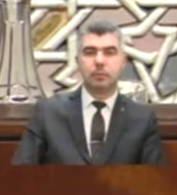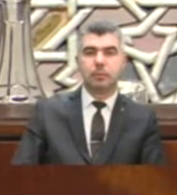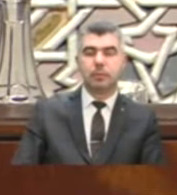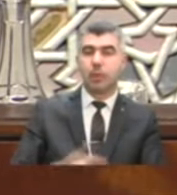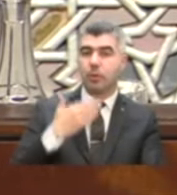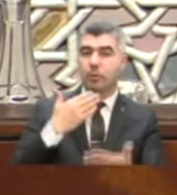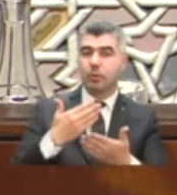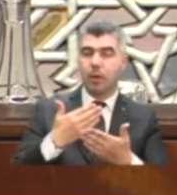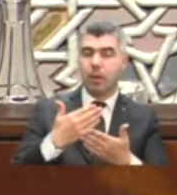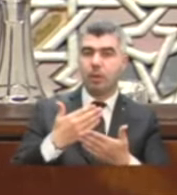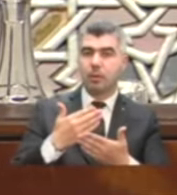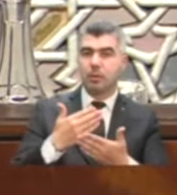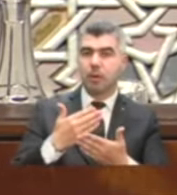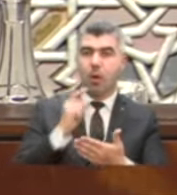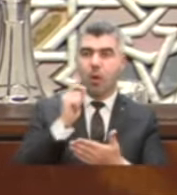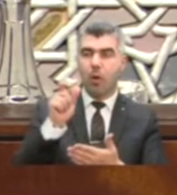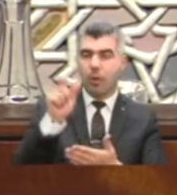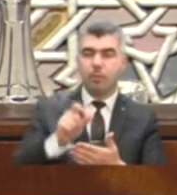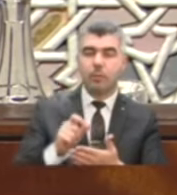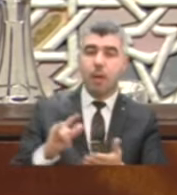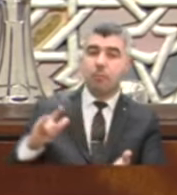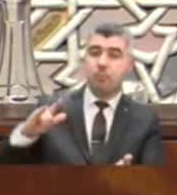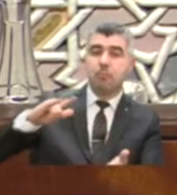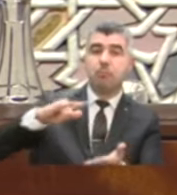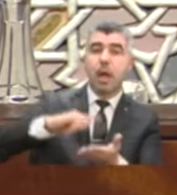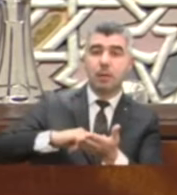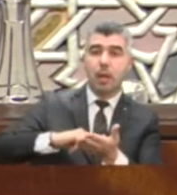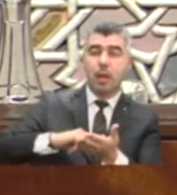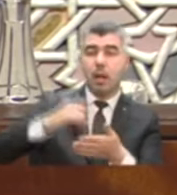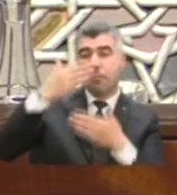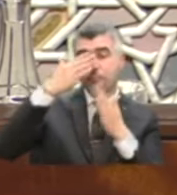شكرا سيد النائب. المطارات الوطنية